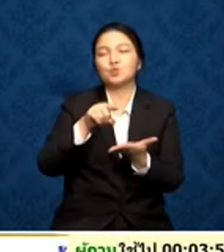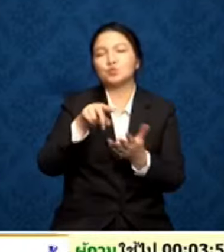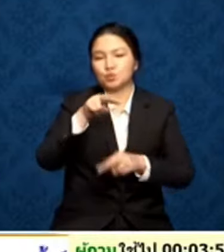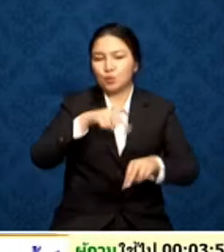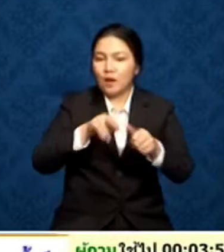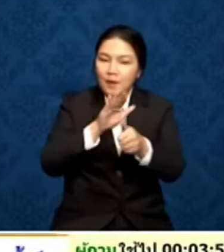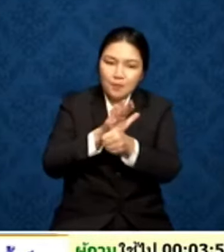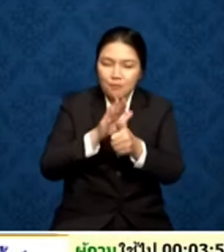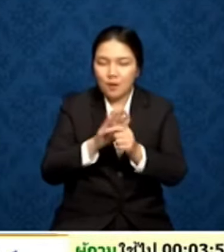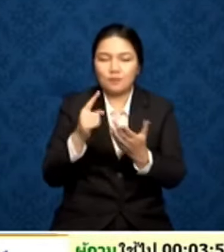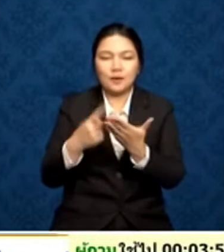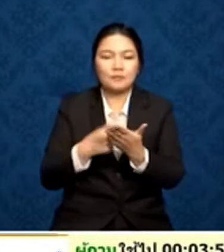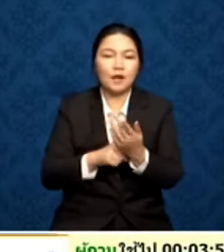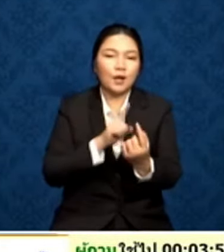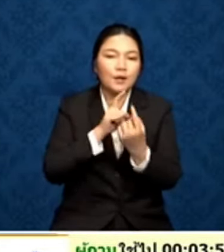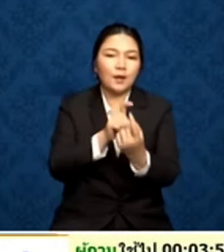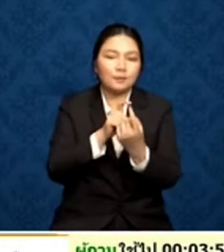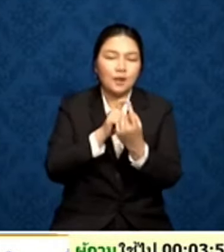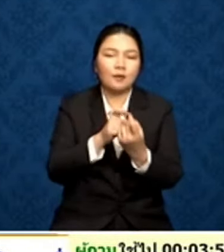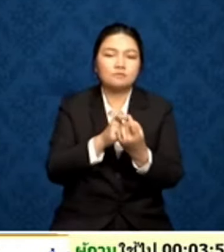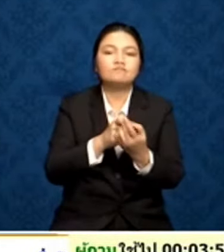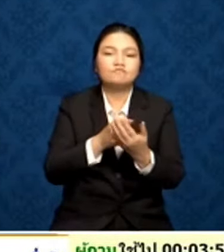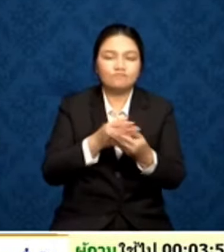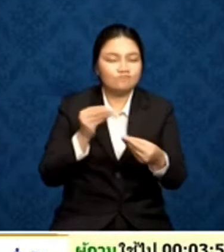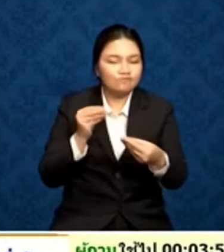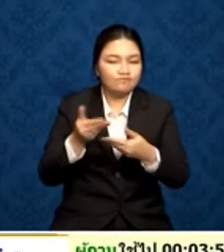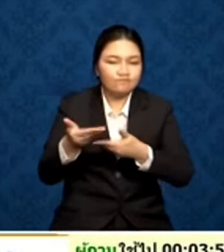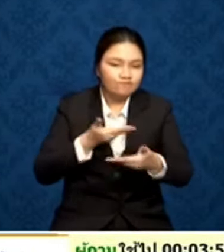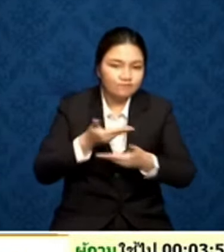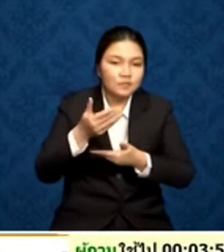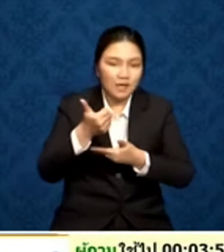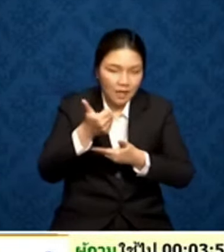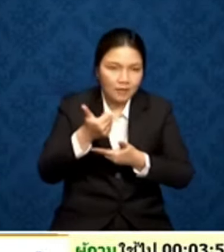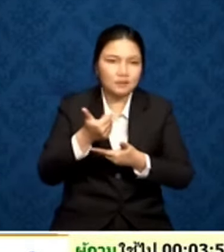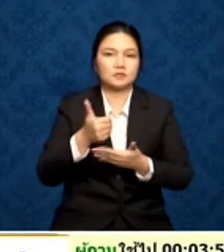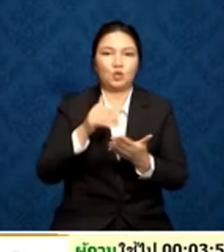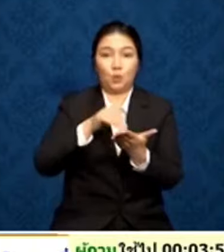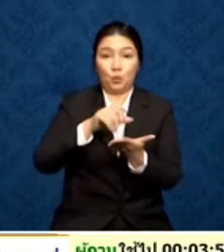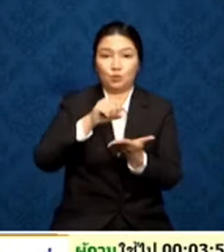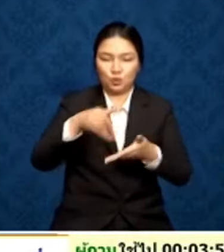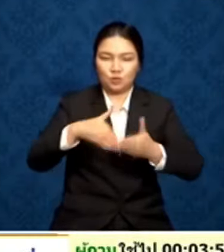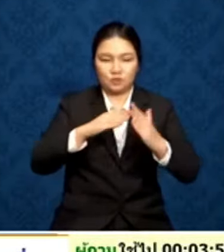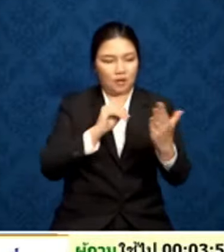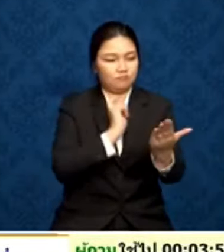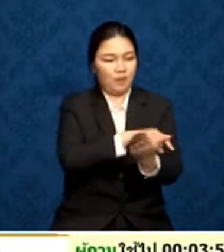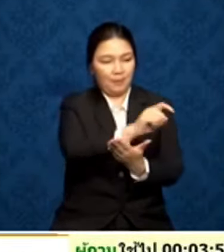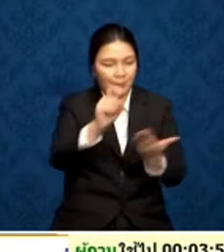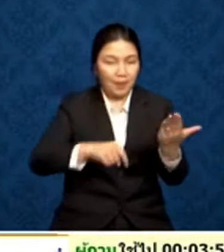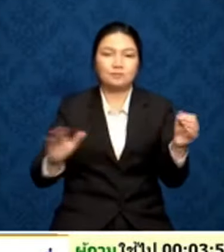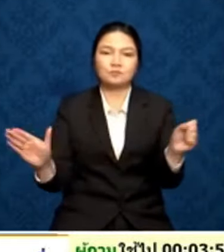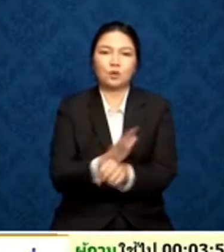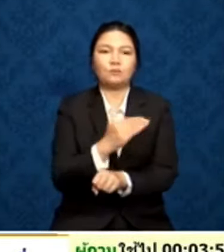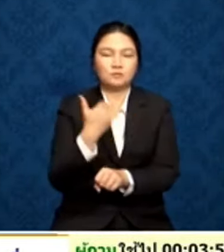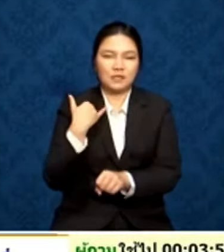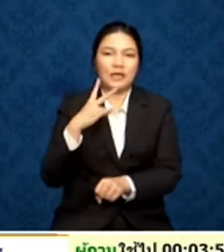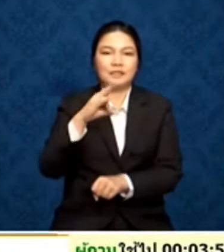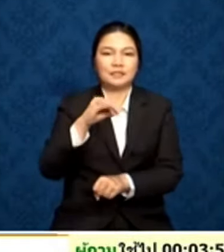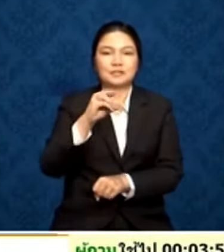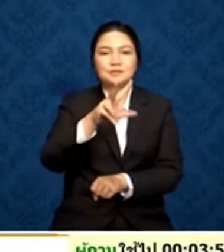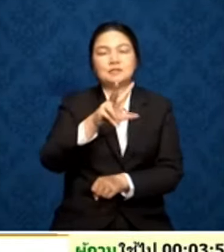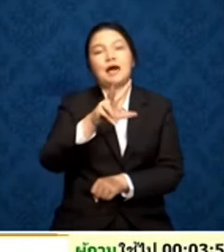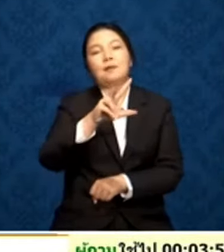ทั้งเป็นงบประมาณ73ล้านบาทนี่เป็นงานใหม่ที่ขึ้นมาไว้สำหรับการพูดคุยปรึกษ